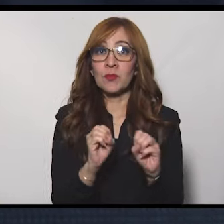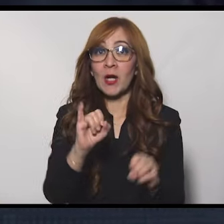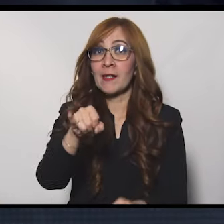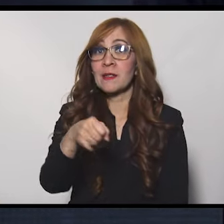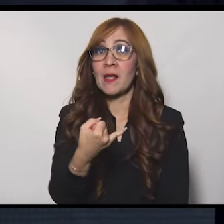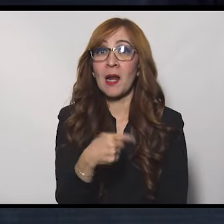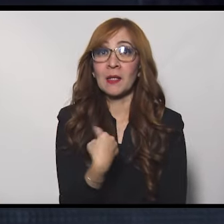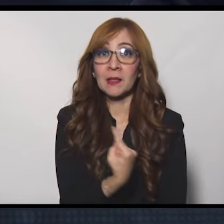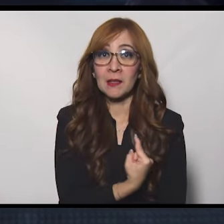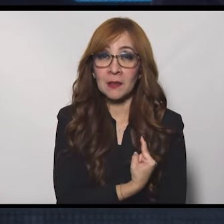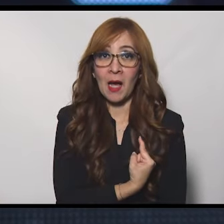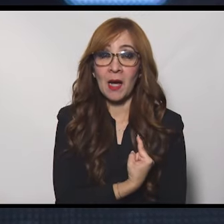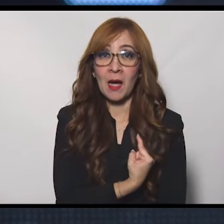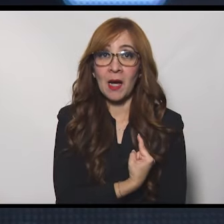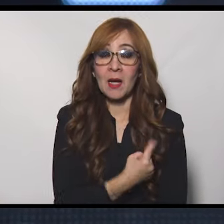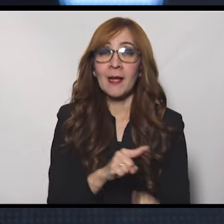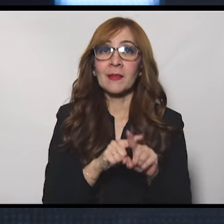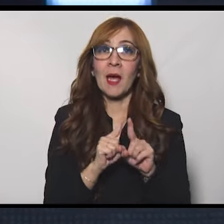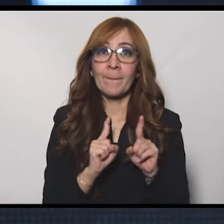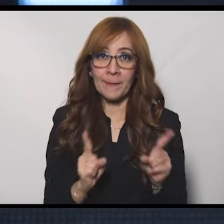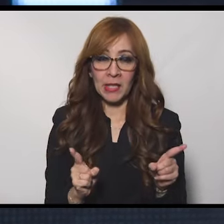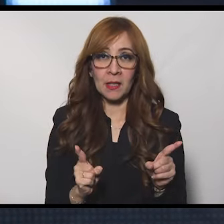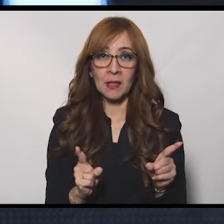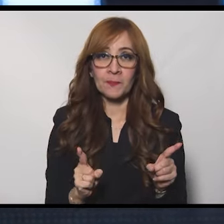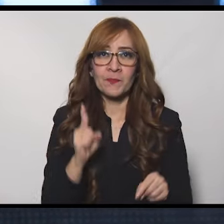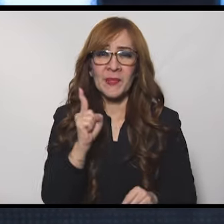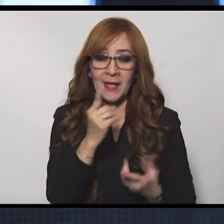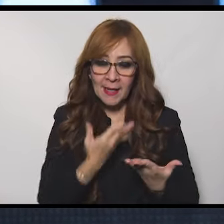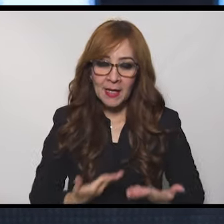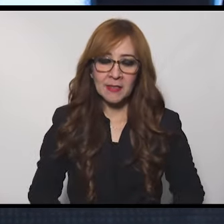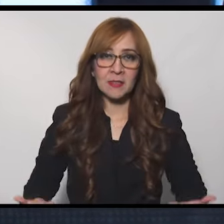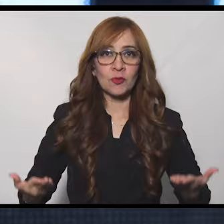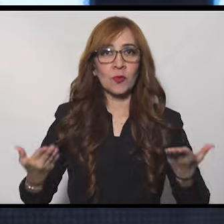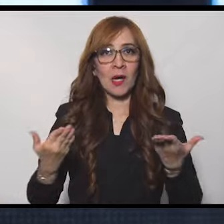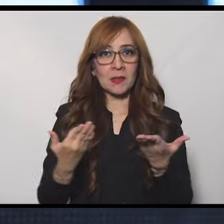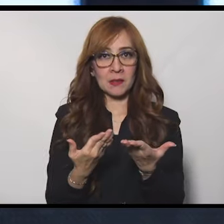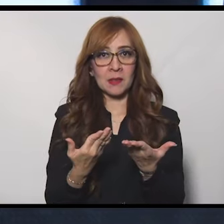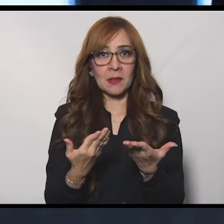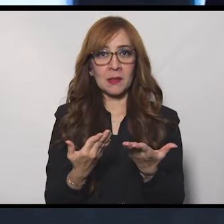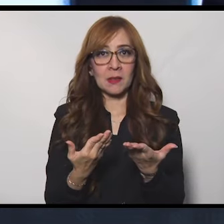kesalahan kita, tapi karena kondisi.